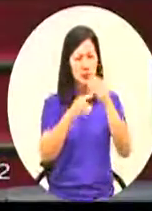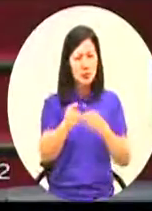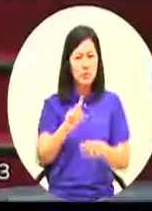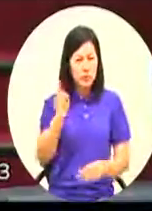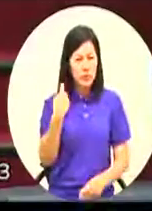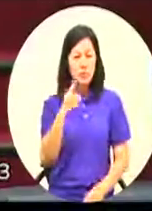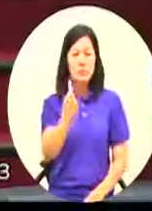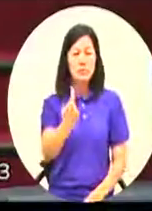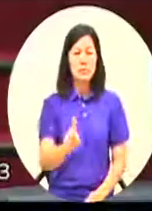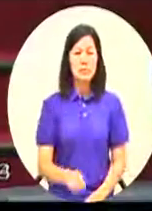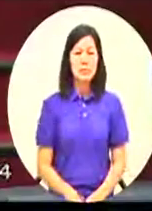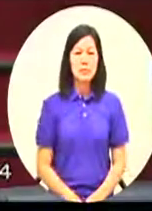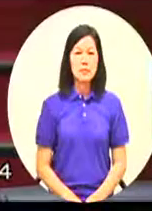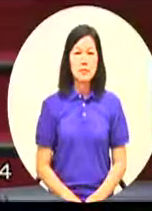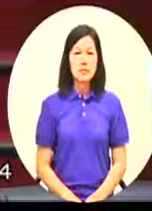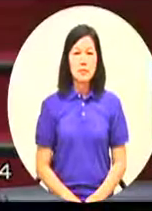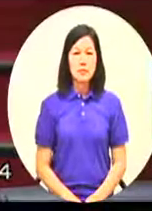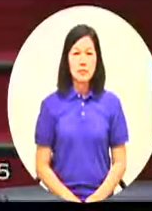在哪里。